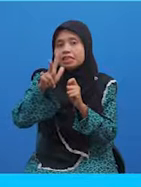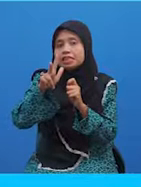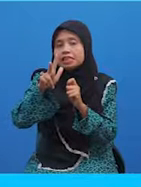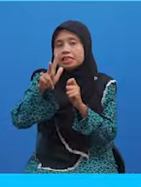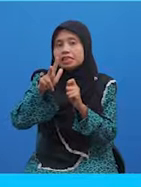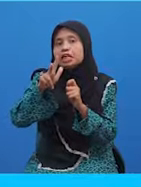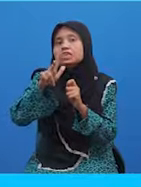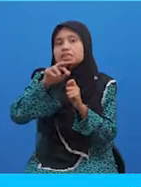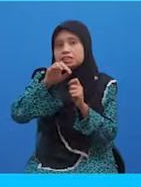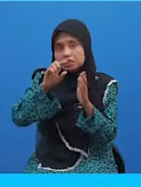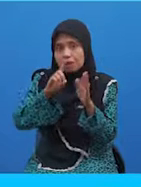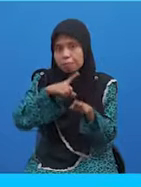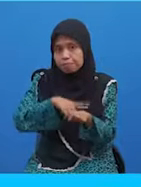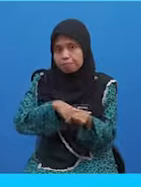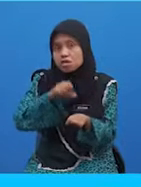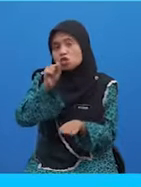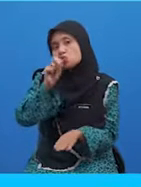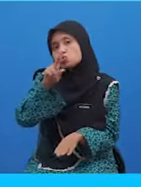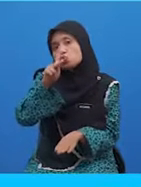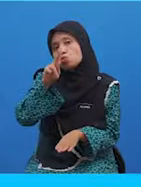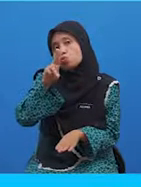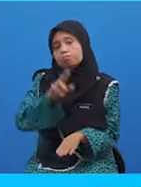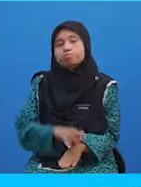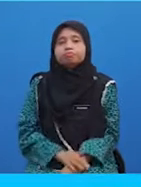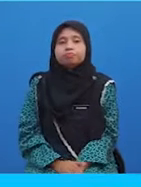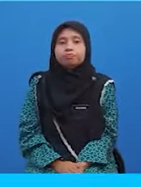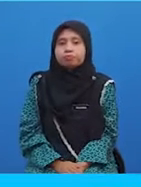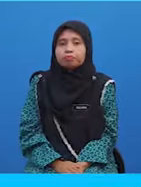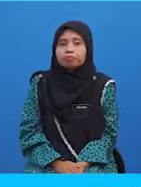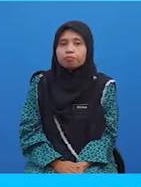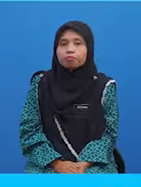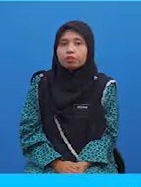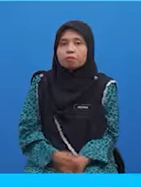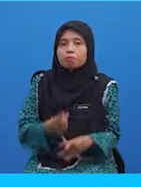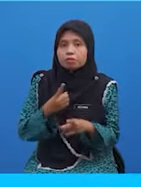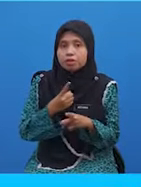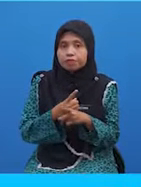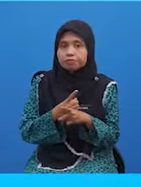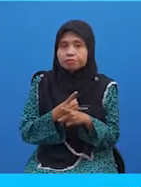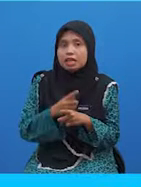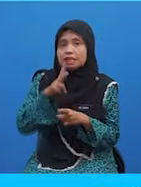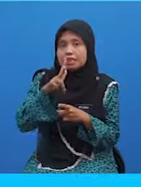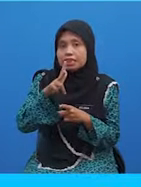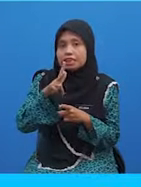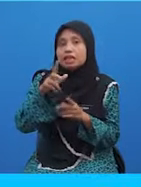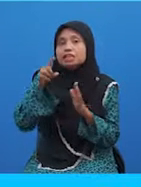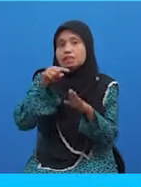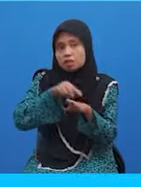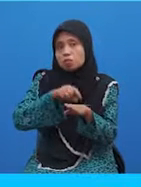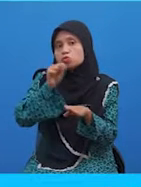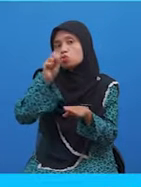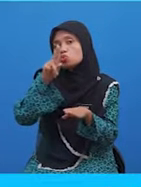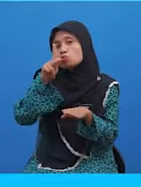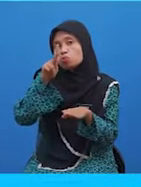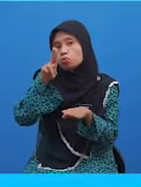boleh digunakan serentak dengan kata bilangan pecahan suku. Pembetulannya, tiga jam